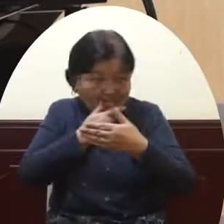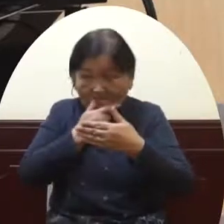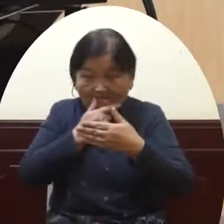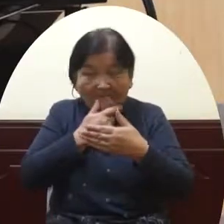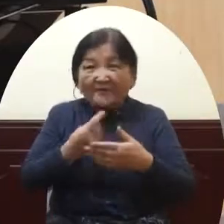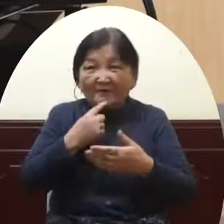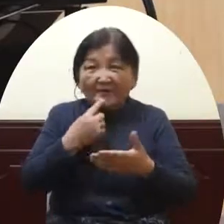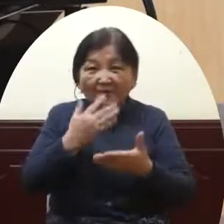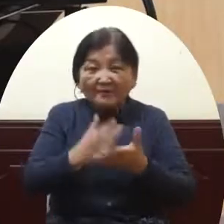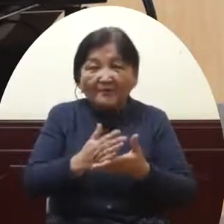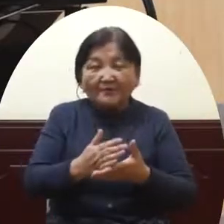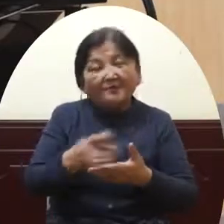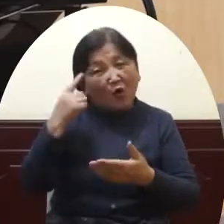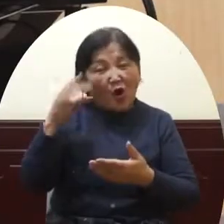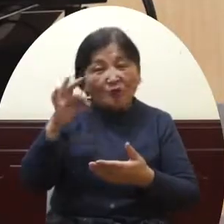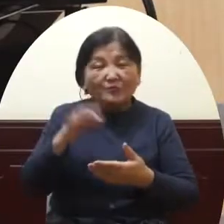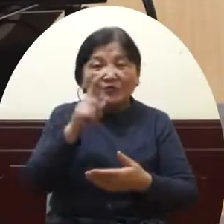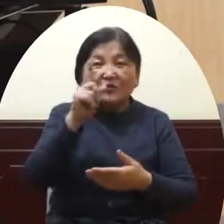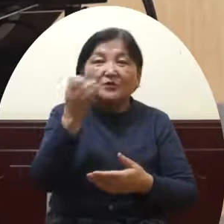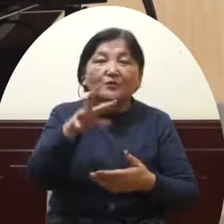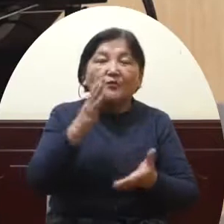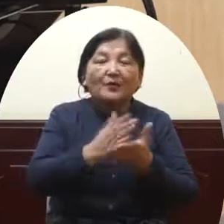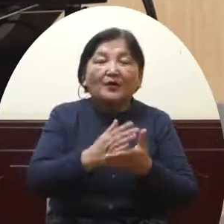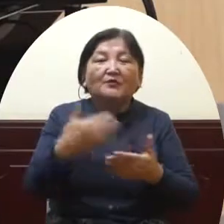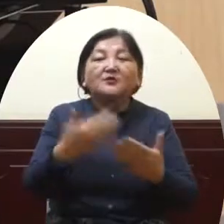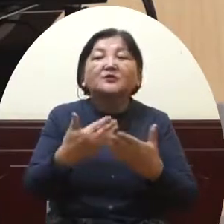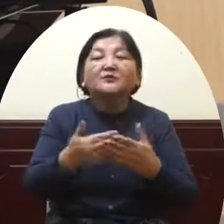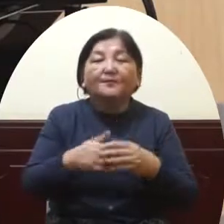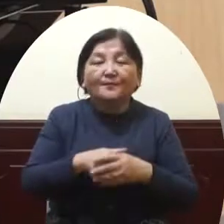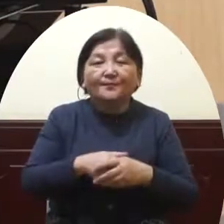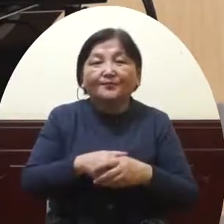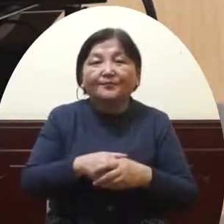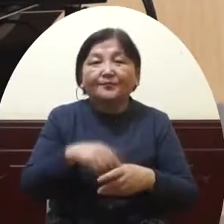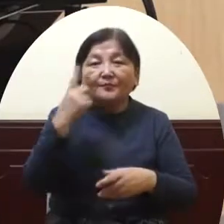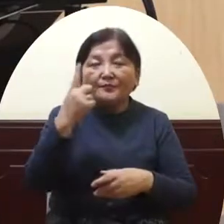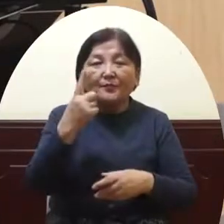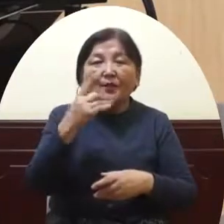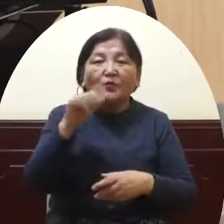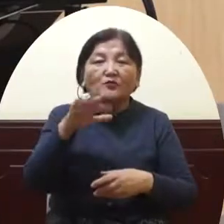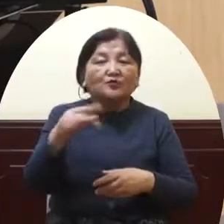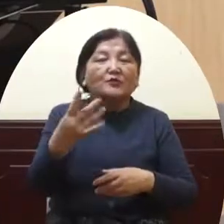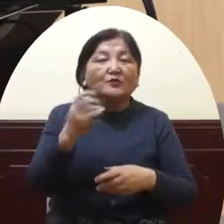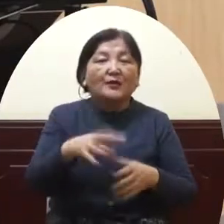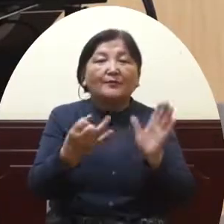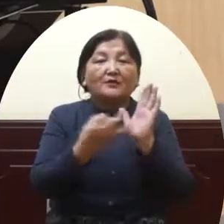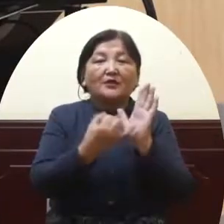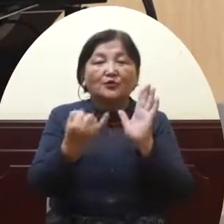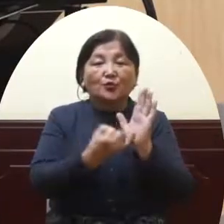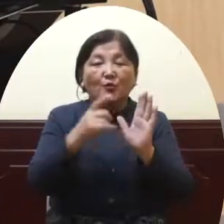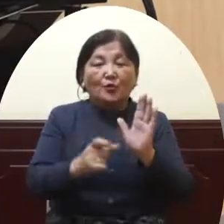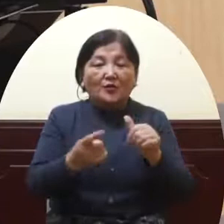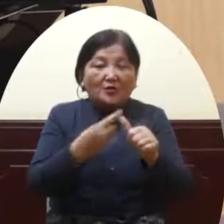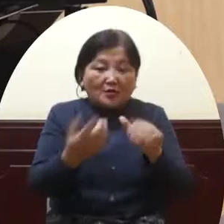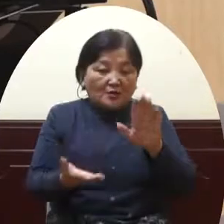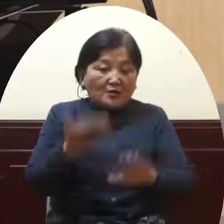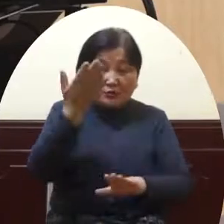Одоо ойлгомжгүй байгаа нэг зүйл нь бас энэ жишээ нь зөвхөн нэг улс төрийн нам 76 хүнийг нэр дэвшүүлдэй гэж